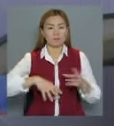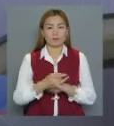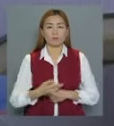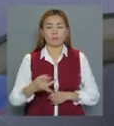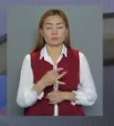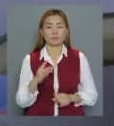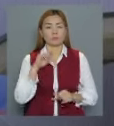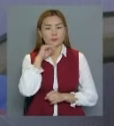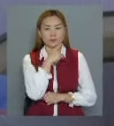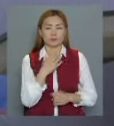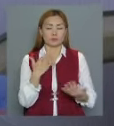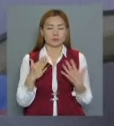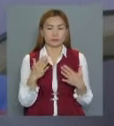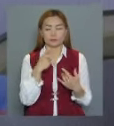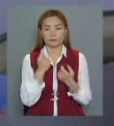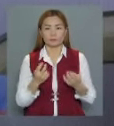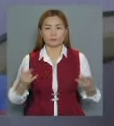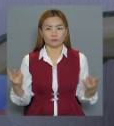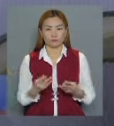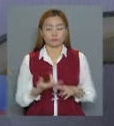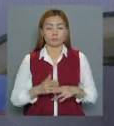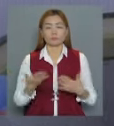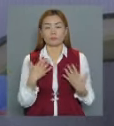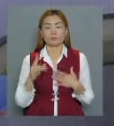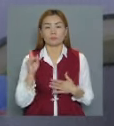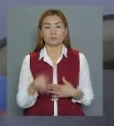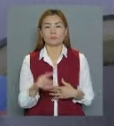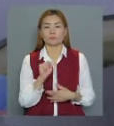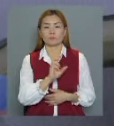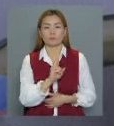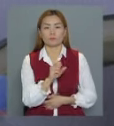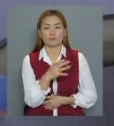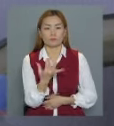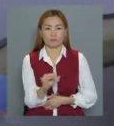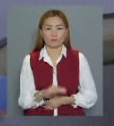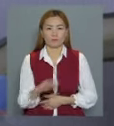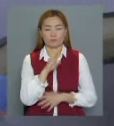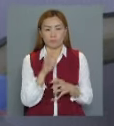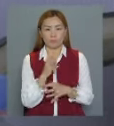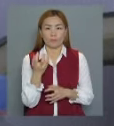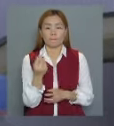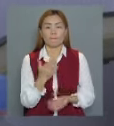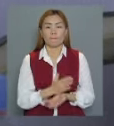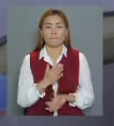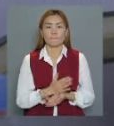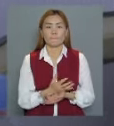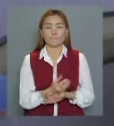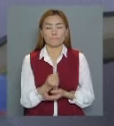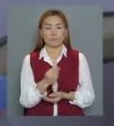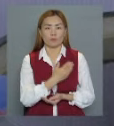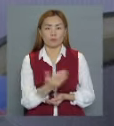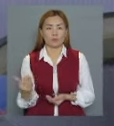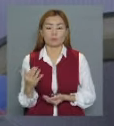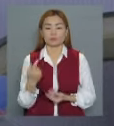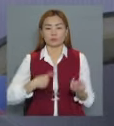өңірлерімен экономикалық қарым-қатынасты нығайту. Бұл қарым-қатынас тек қана Каспий теңізінің ресурстарын сақтап қалуға ғана емес. Сонымен қатар сіздердегі